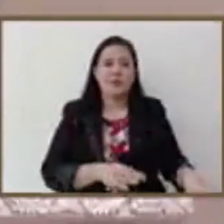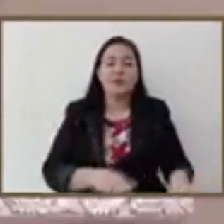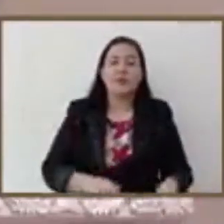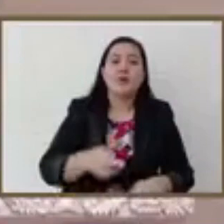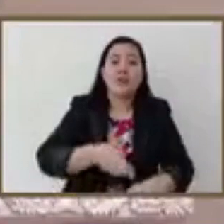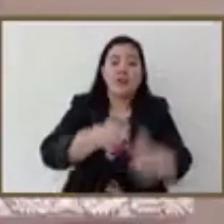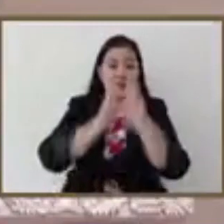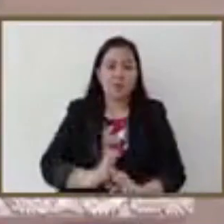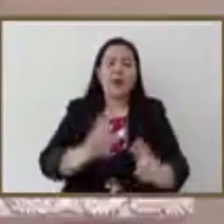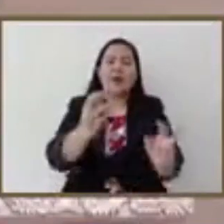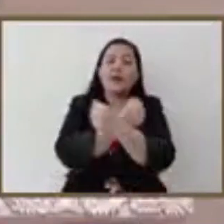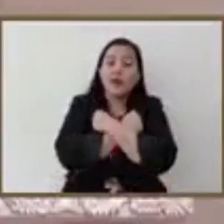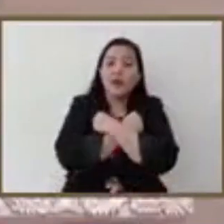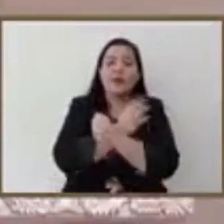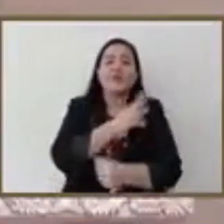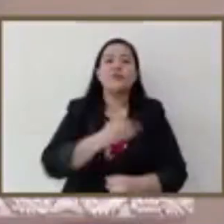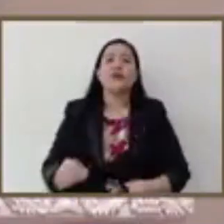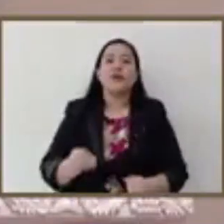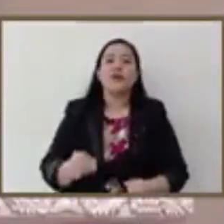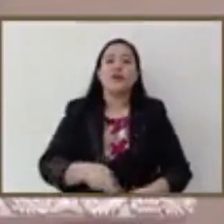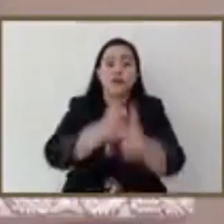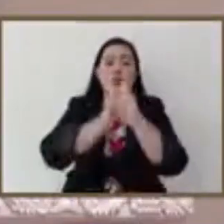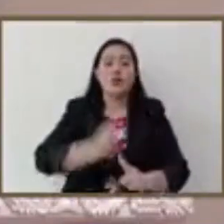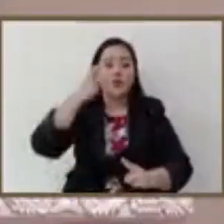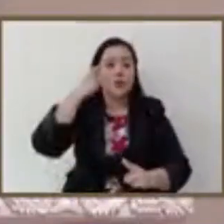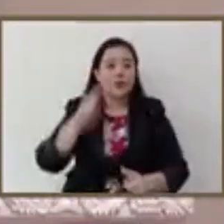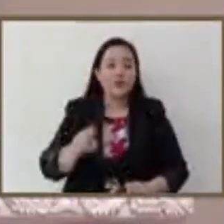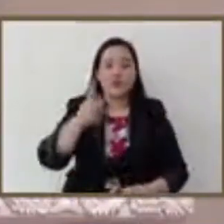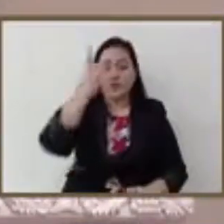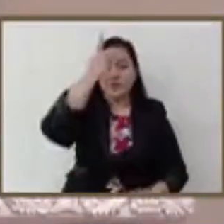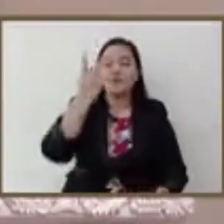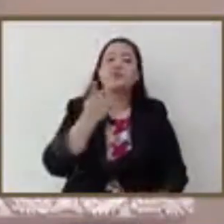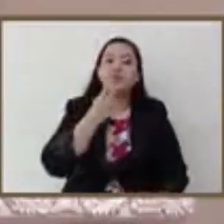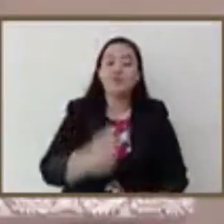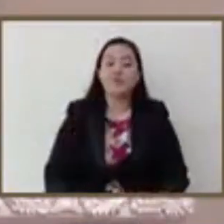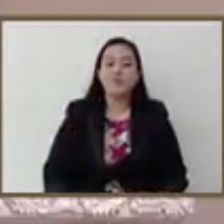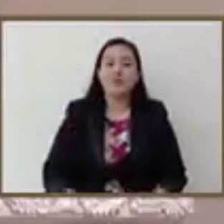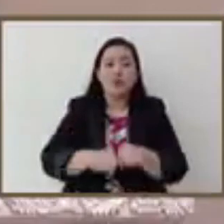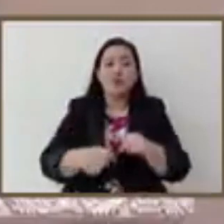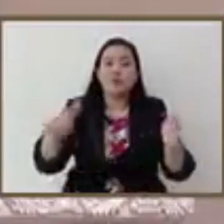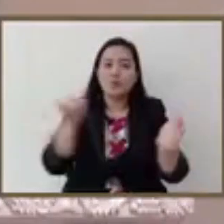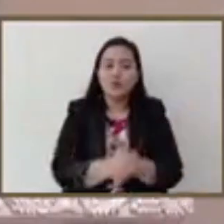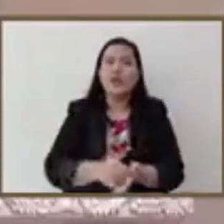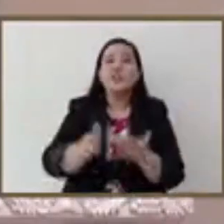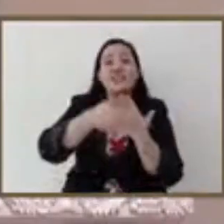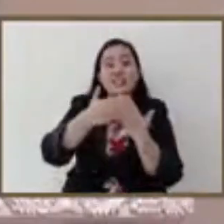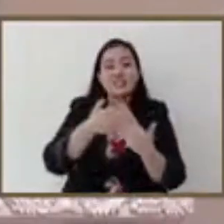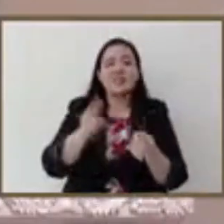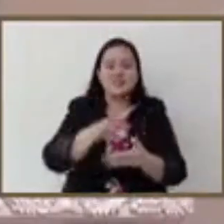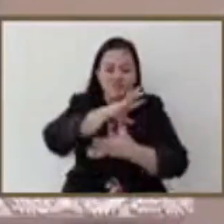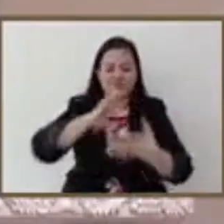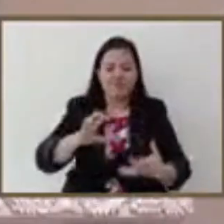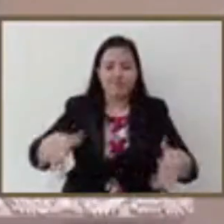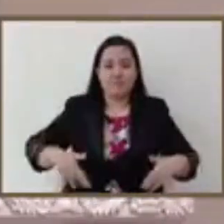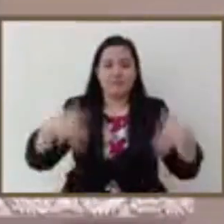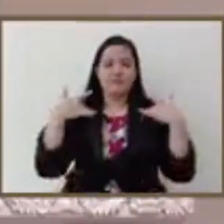magulang, at pag nakalayo na sila sa mga magulang po nila, madali na silang kumbinsihin at sirain ang kanilang buhay.